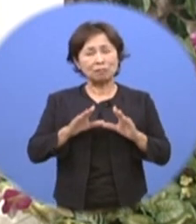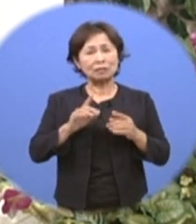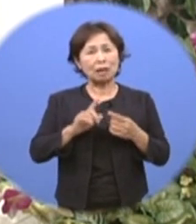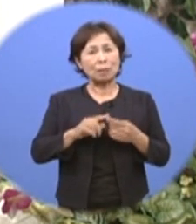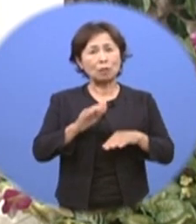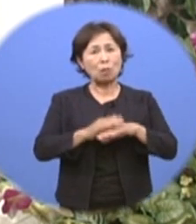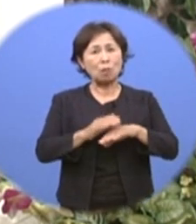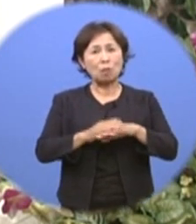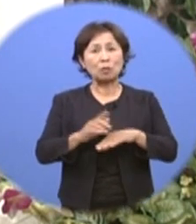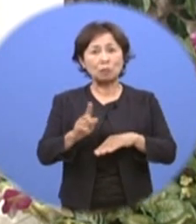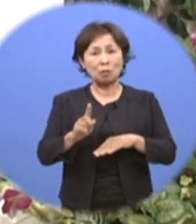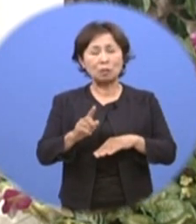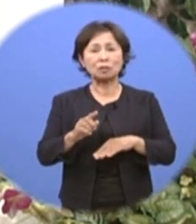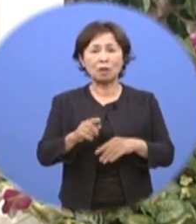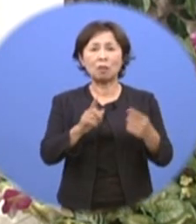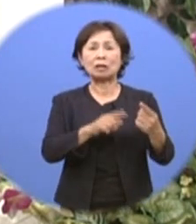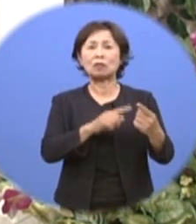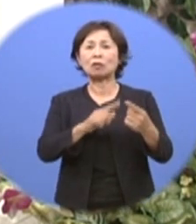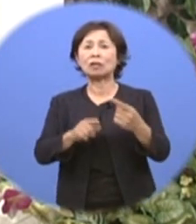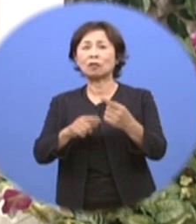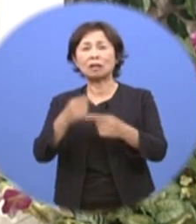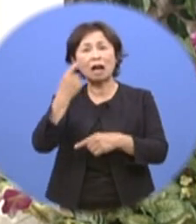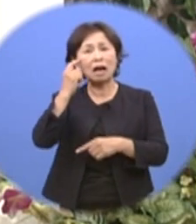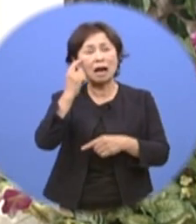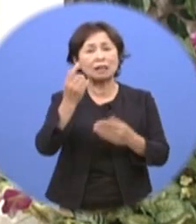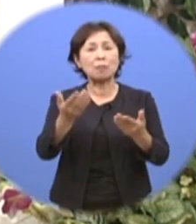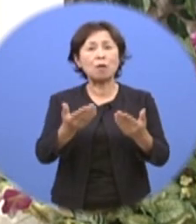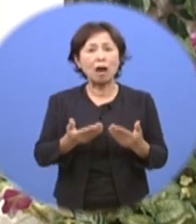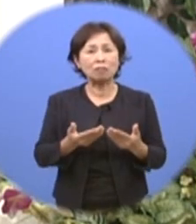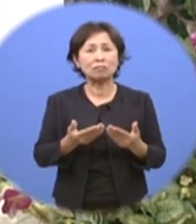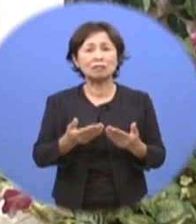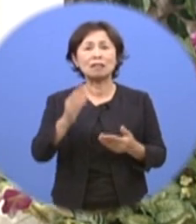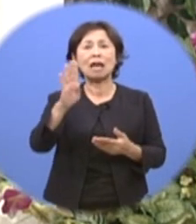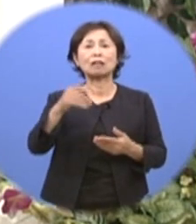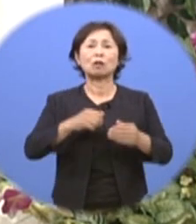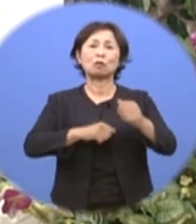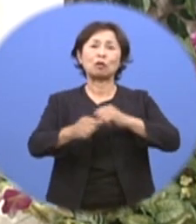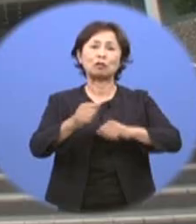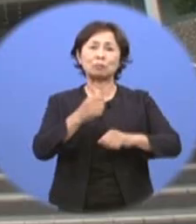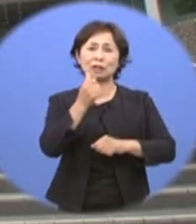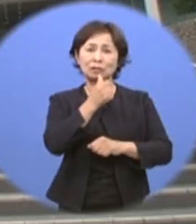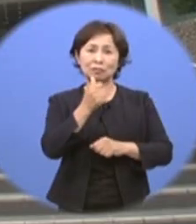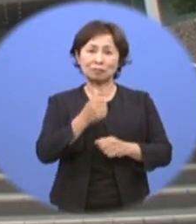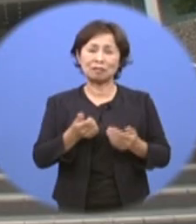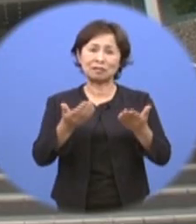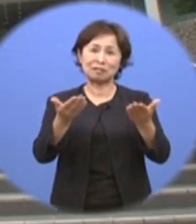に考えてもらおうという県の取り組みについてお伝えします。